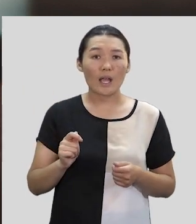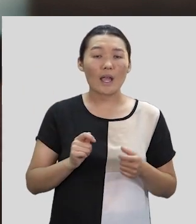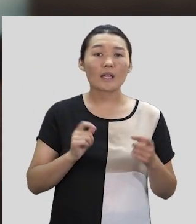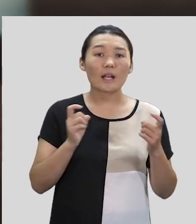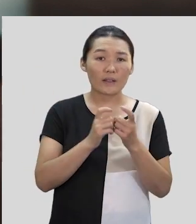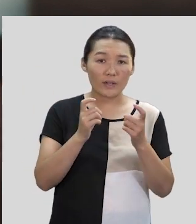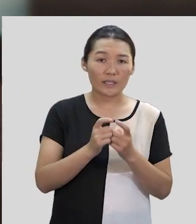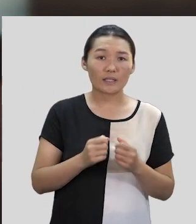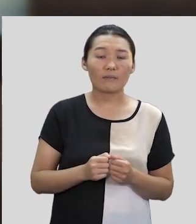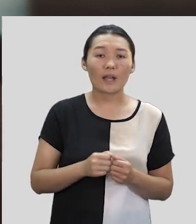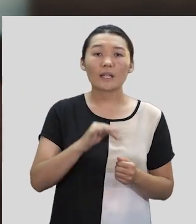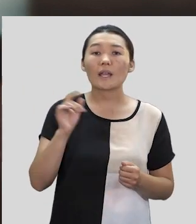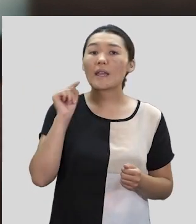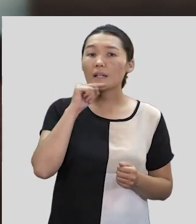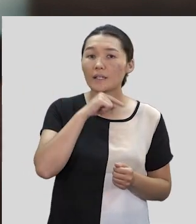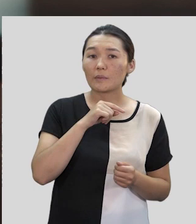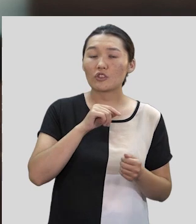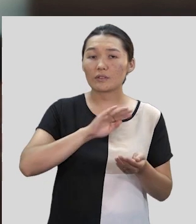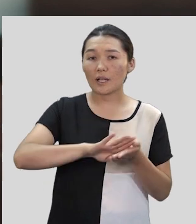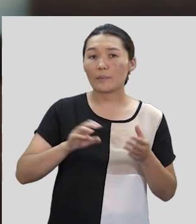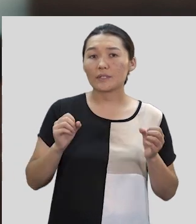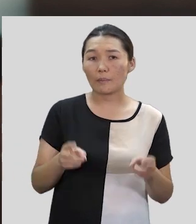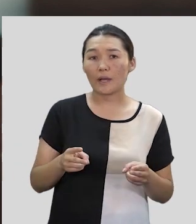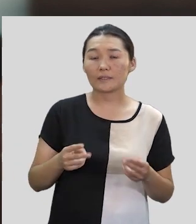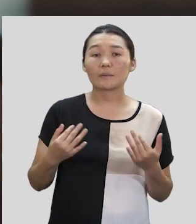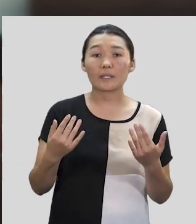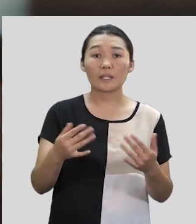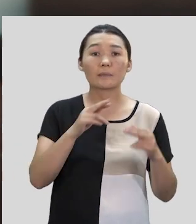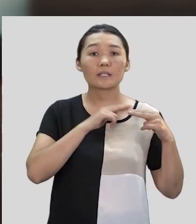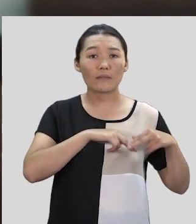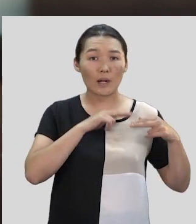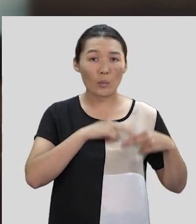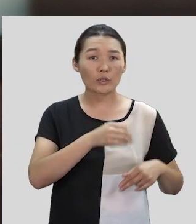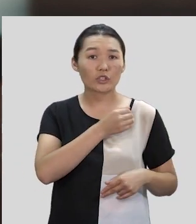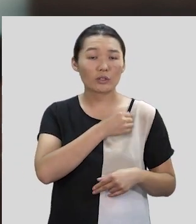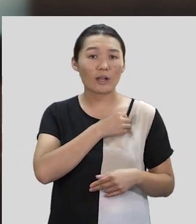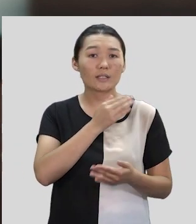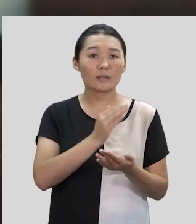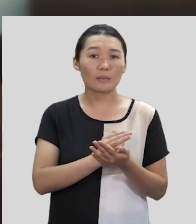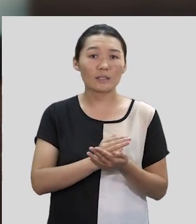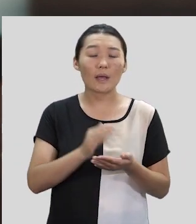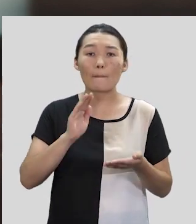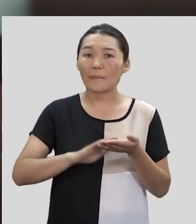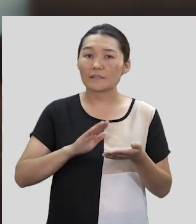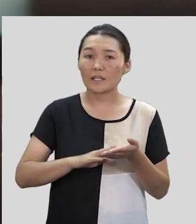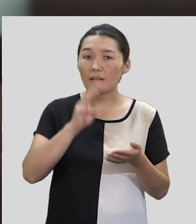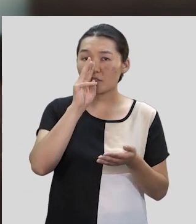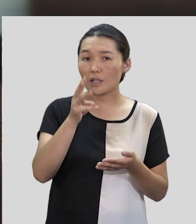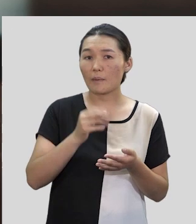экономическая безопасность потребность в работе желание иметь постоянный заработок